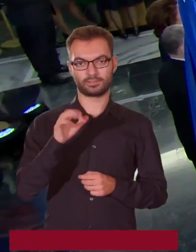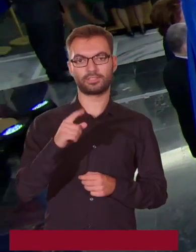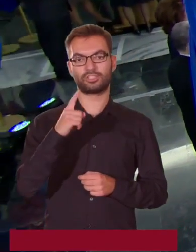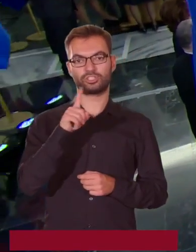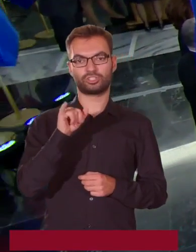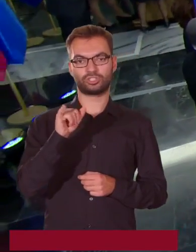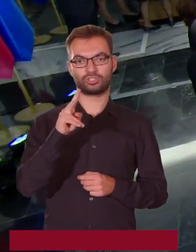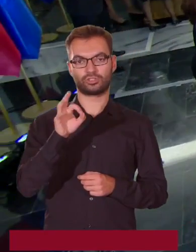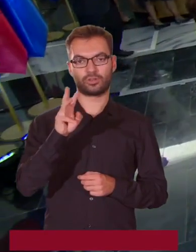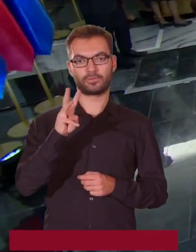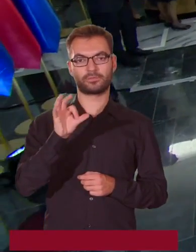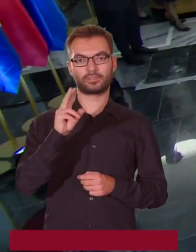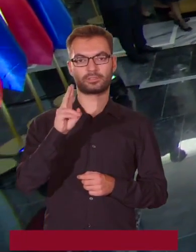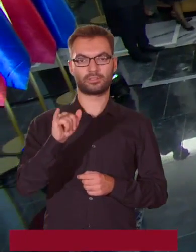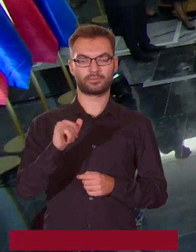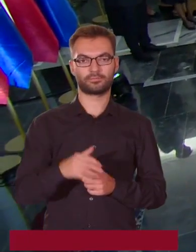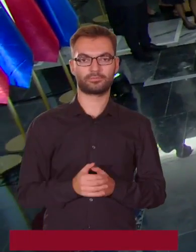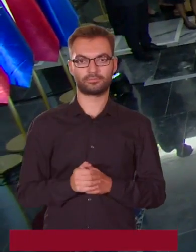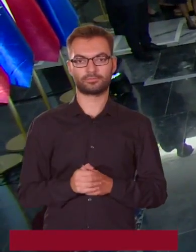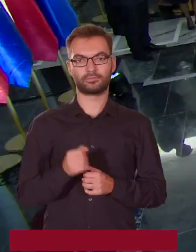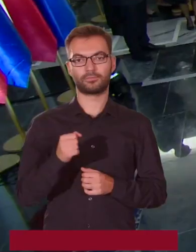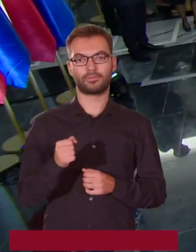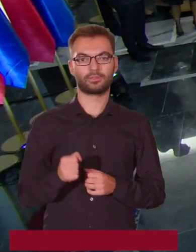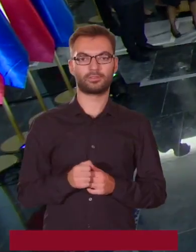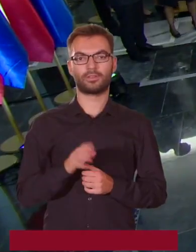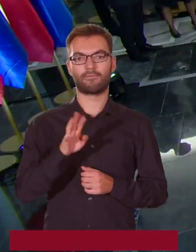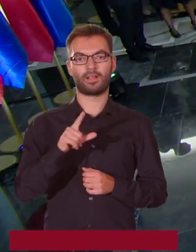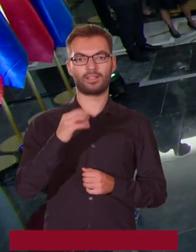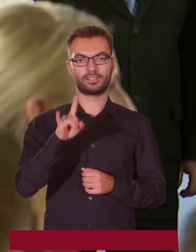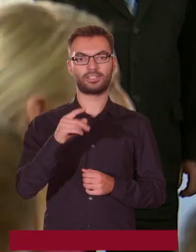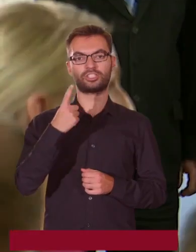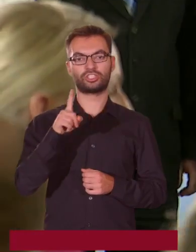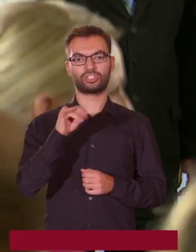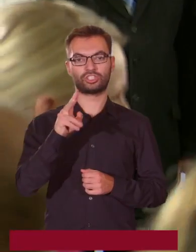Czy pan poseł Waldy Dzikowski jest na sali?